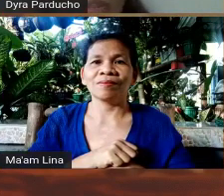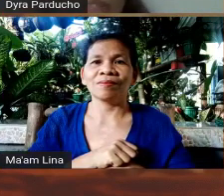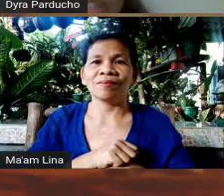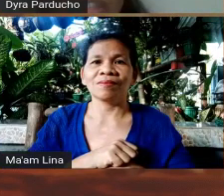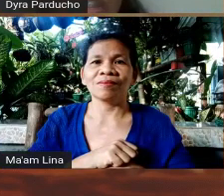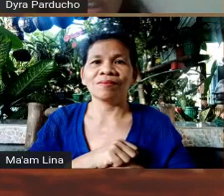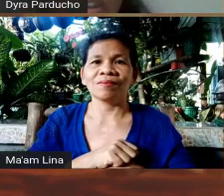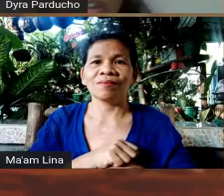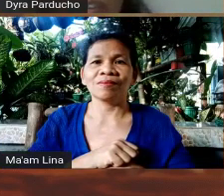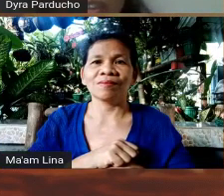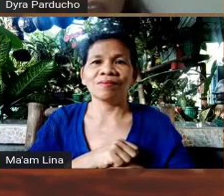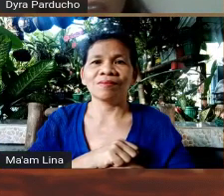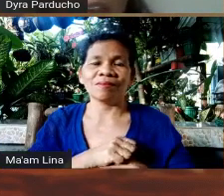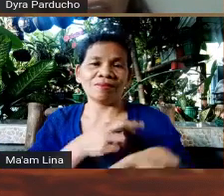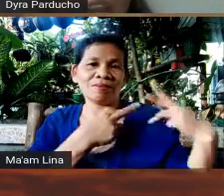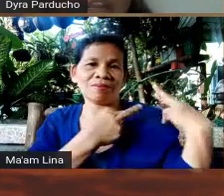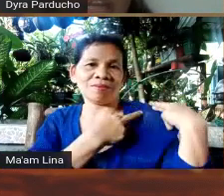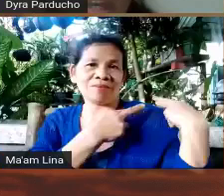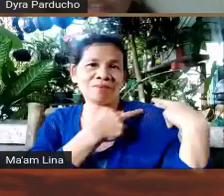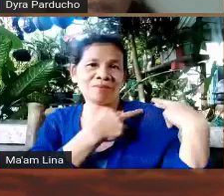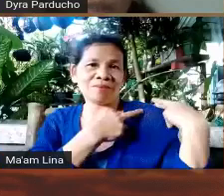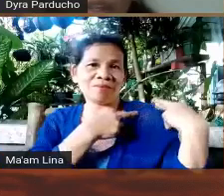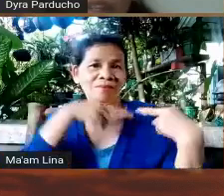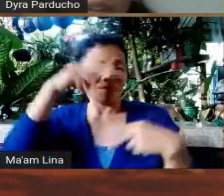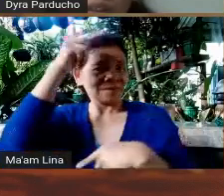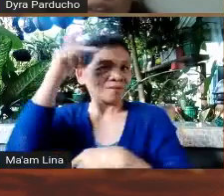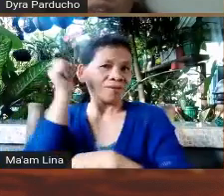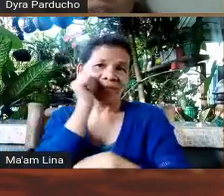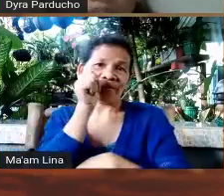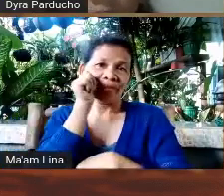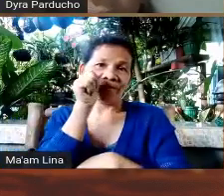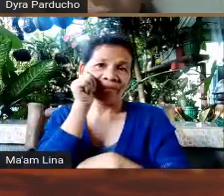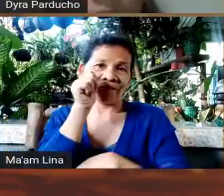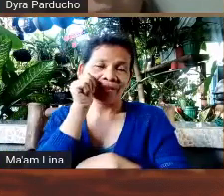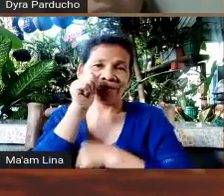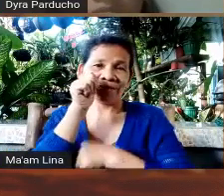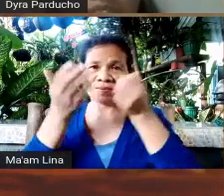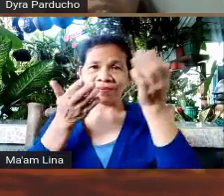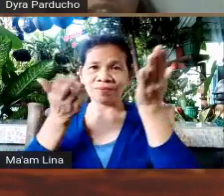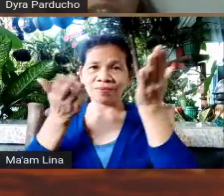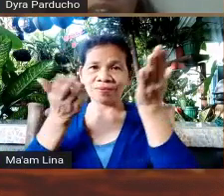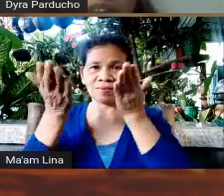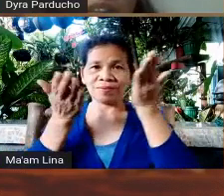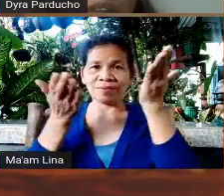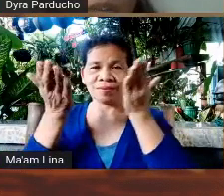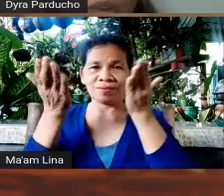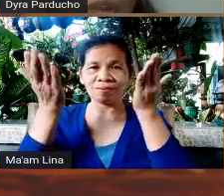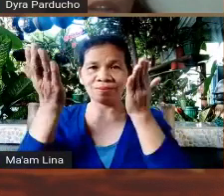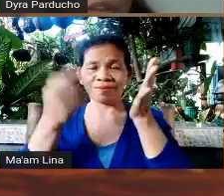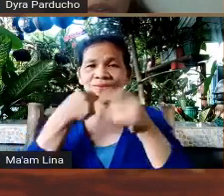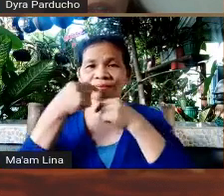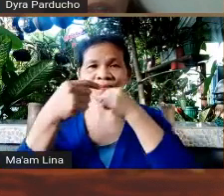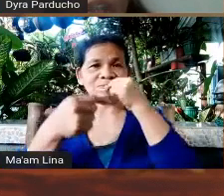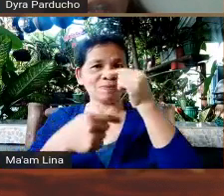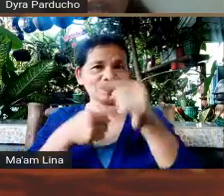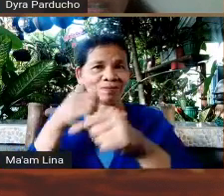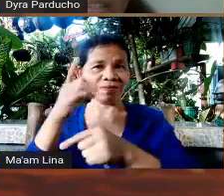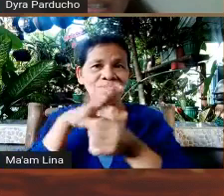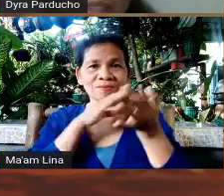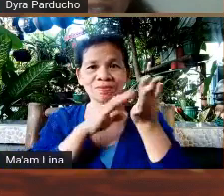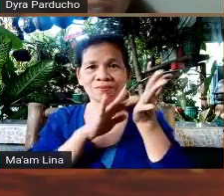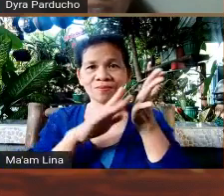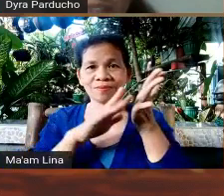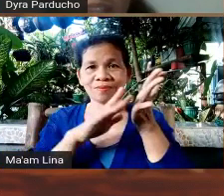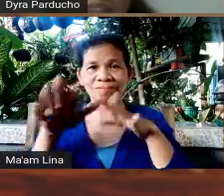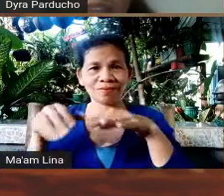Yan. Tungkulin ng saserdote sa araw-araw na paglilingkod na inihayag sa Diyos ang dugong handog para